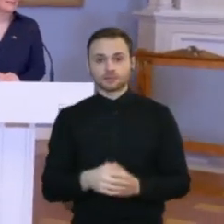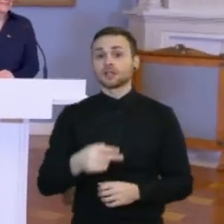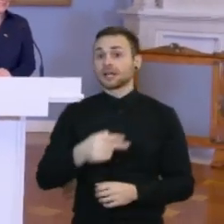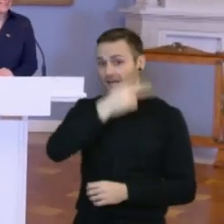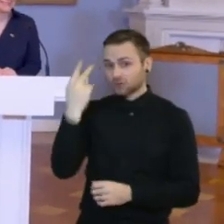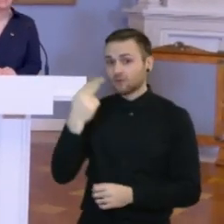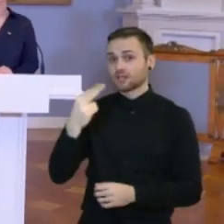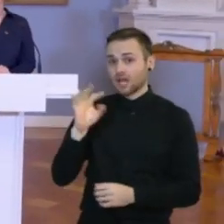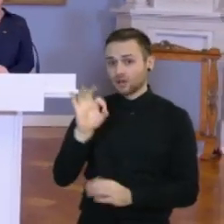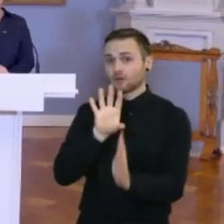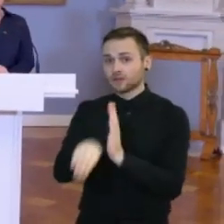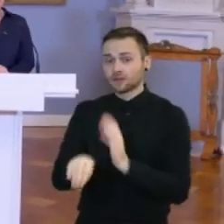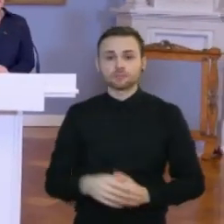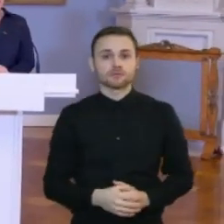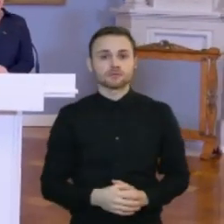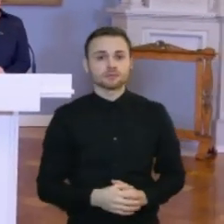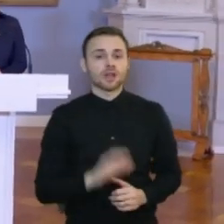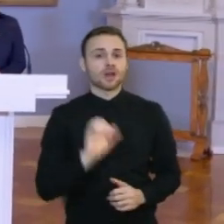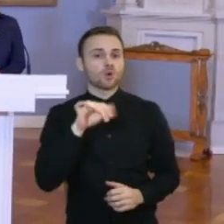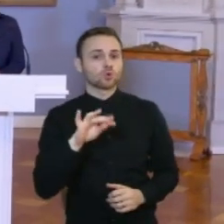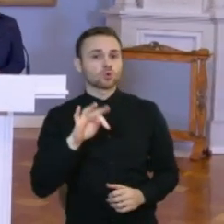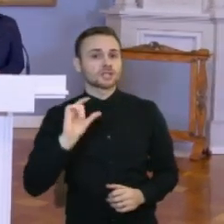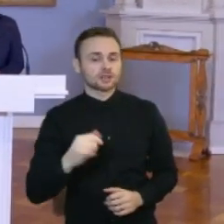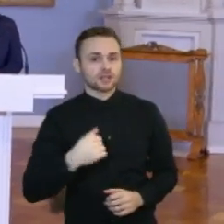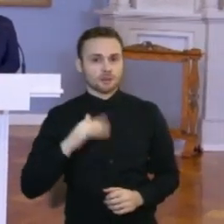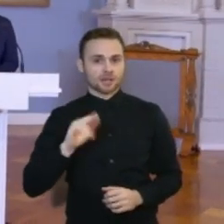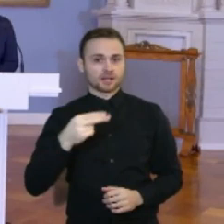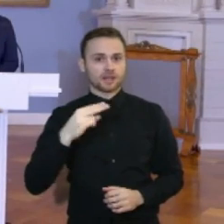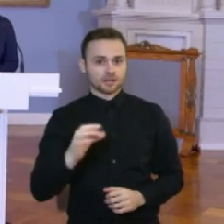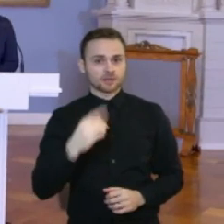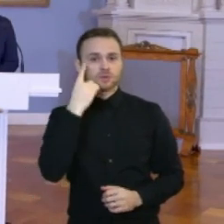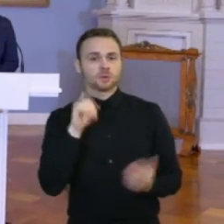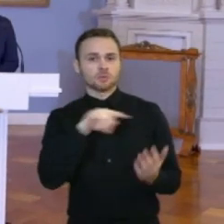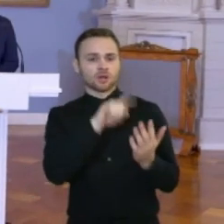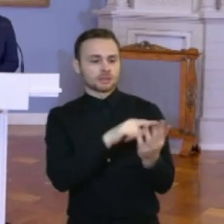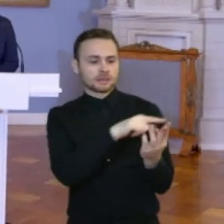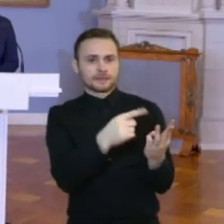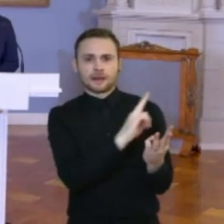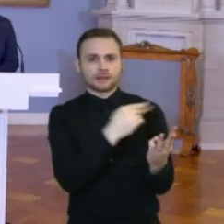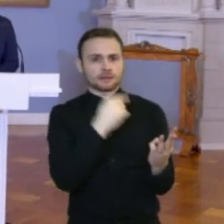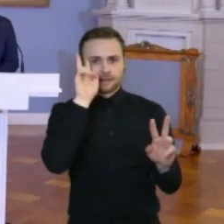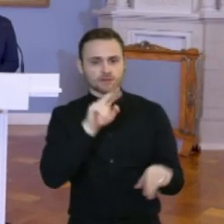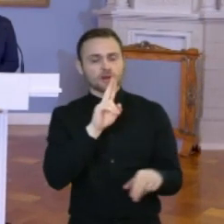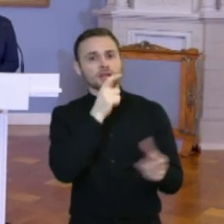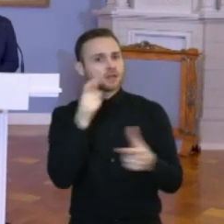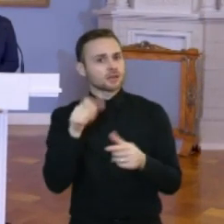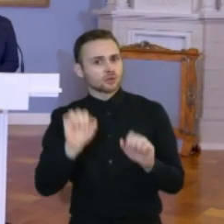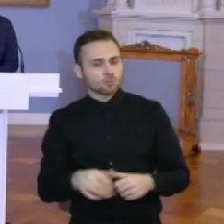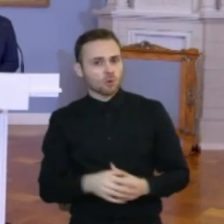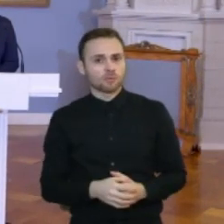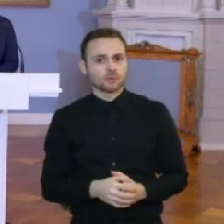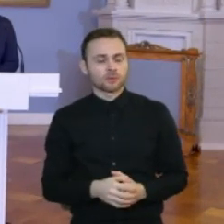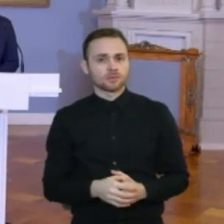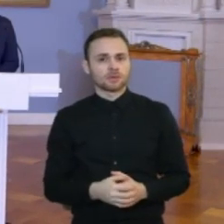narė. Labas rytas, Augustas Stankevičius iš BNS naujienų agentūros. Klausimas, nežinau kuriam, bet kas galėsit, tas atsakykite.